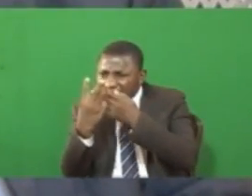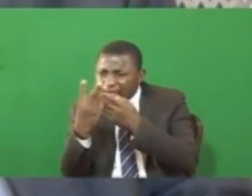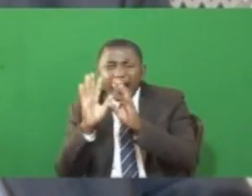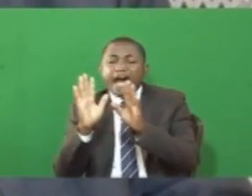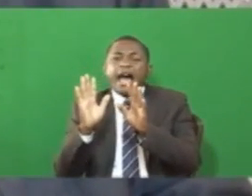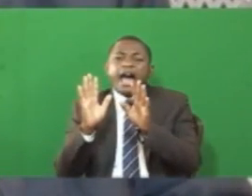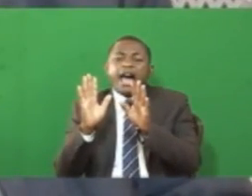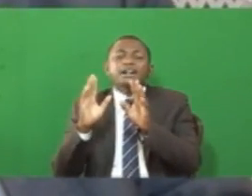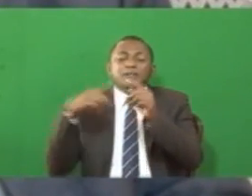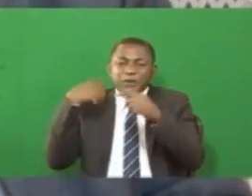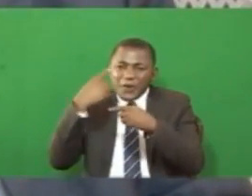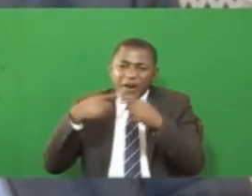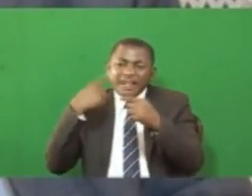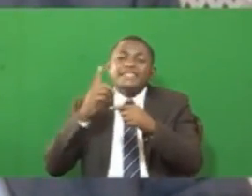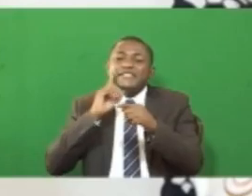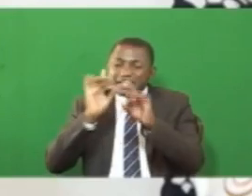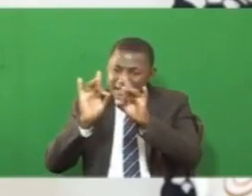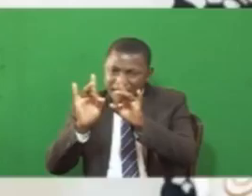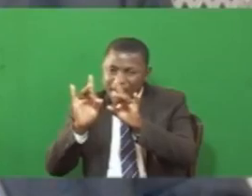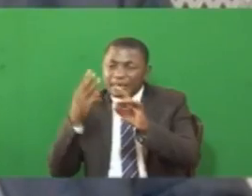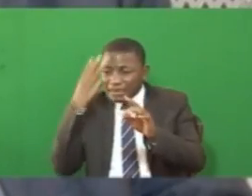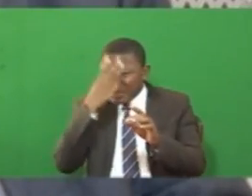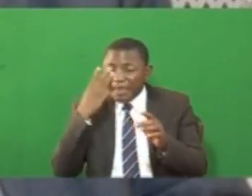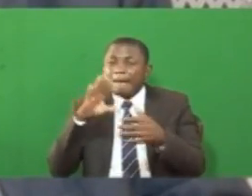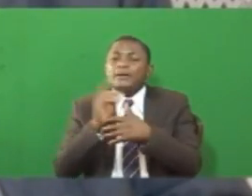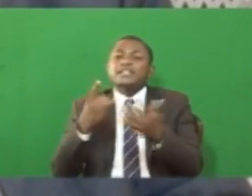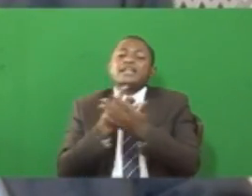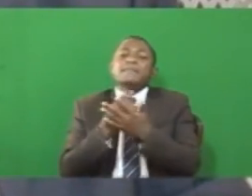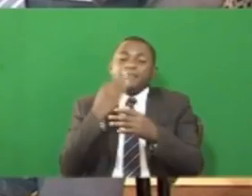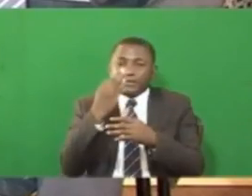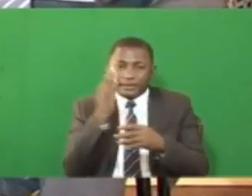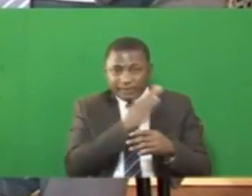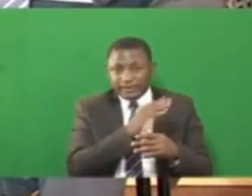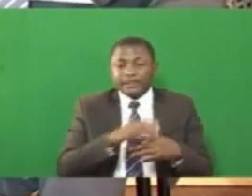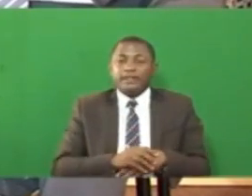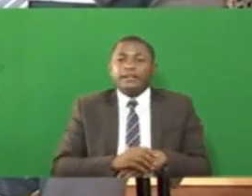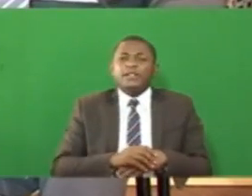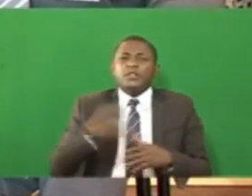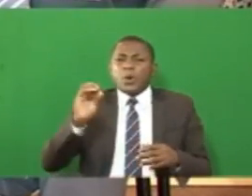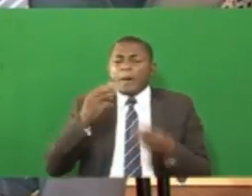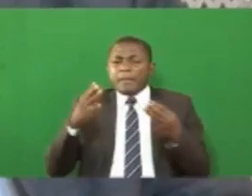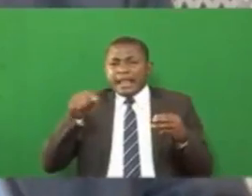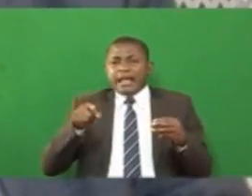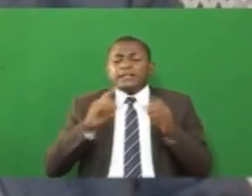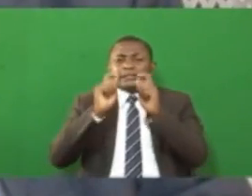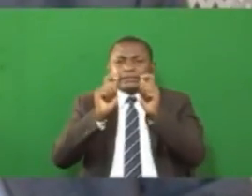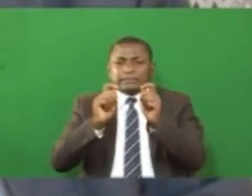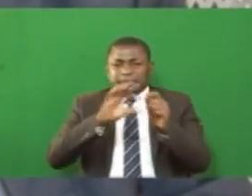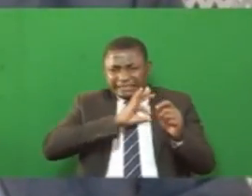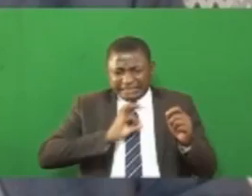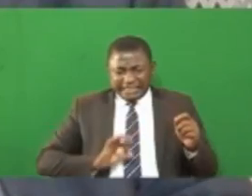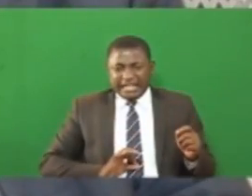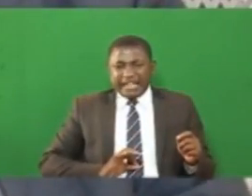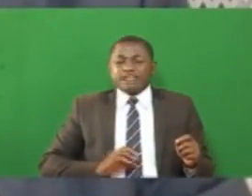are justified nerufu rwa Kristu. Right. Takaponeswa nenyasha. Zvinotaurwa na vaEfeso. But kuponeswa